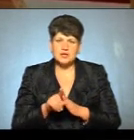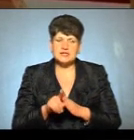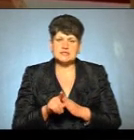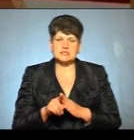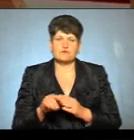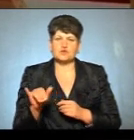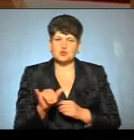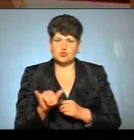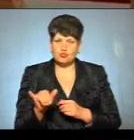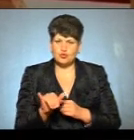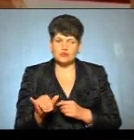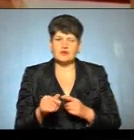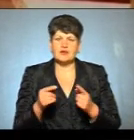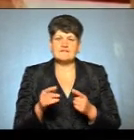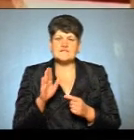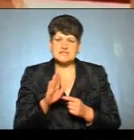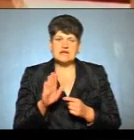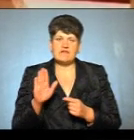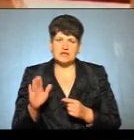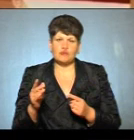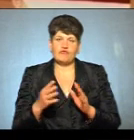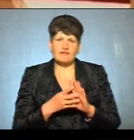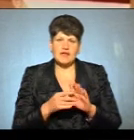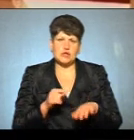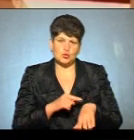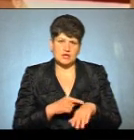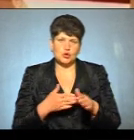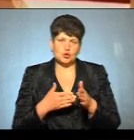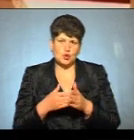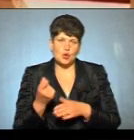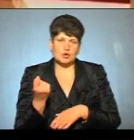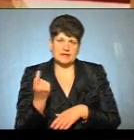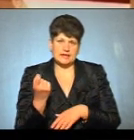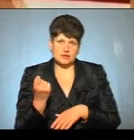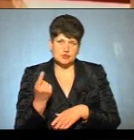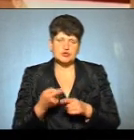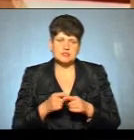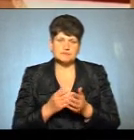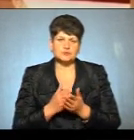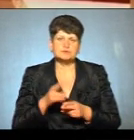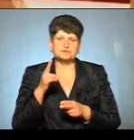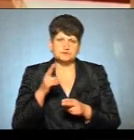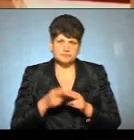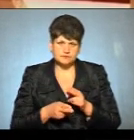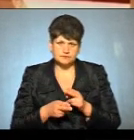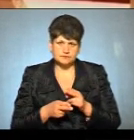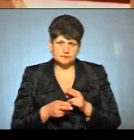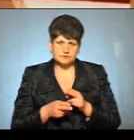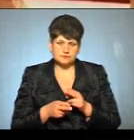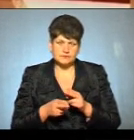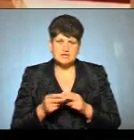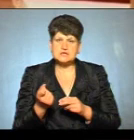вечірня з літургії Василія Великого в 9-й годині, десь до 11-ї та літургія закінчиться, і